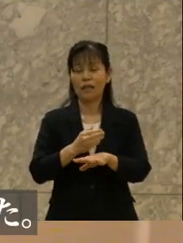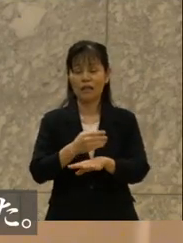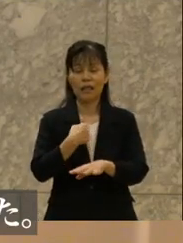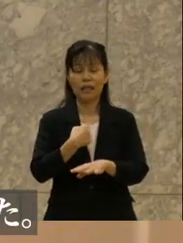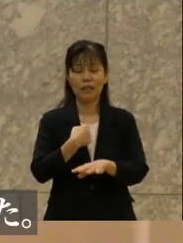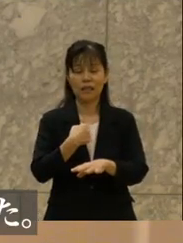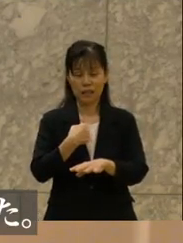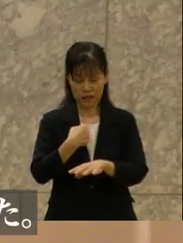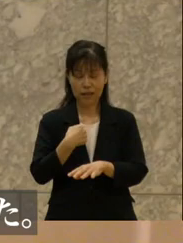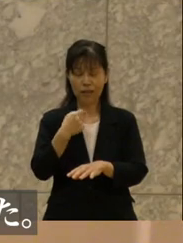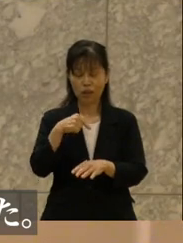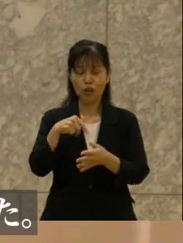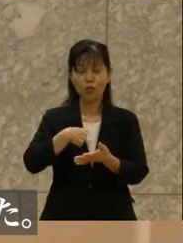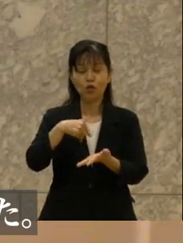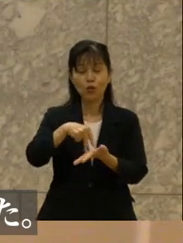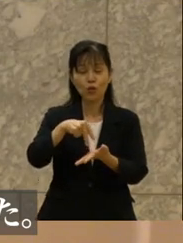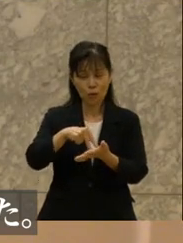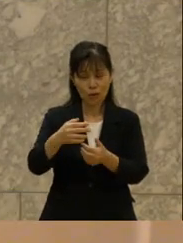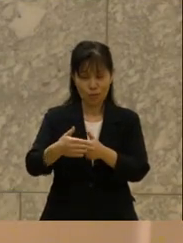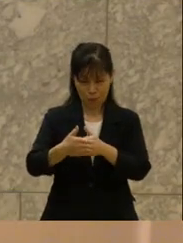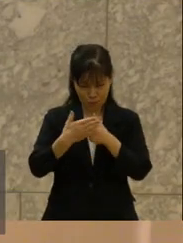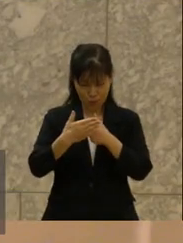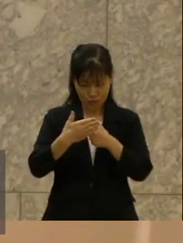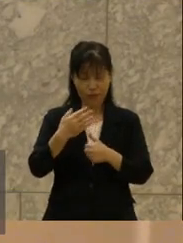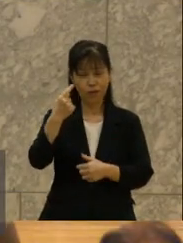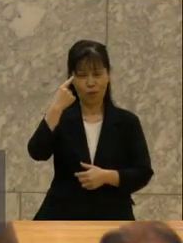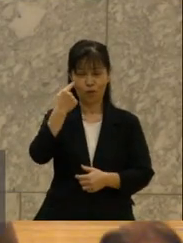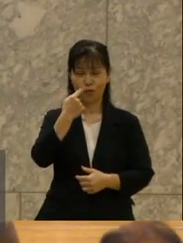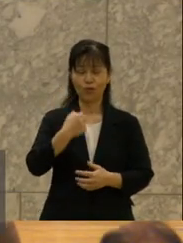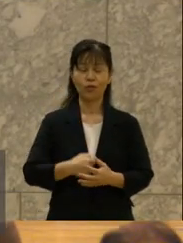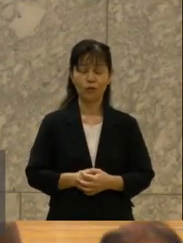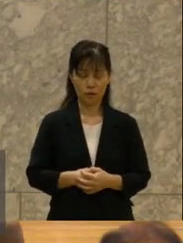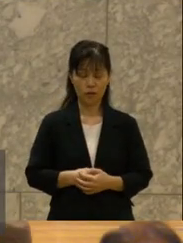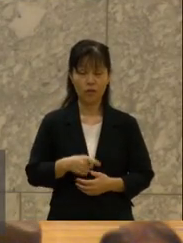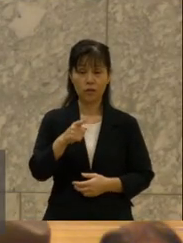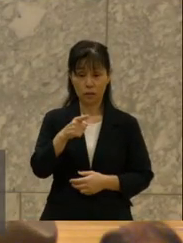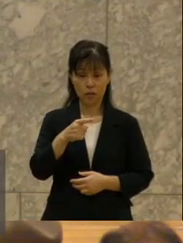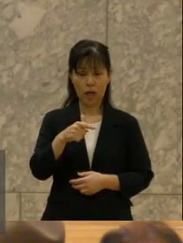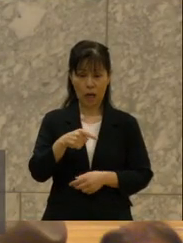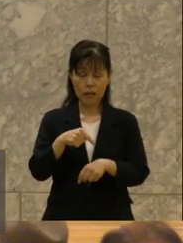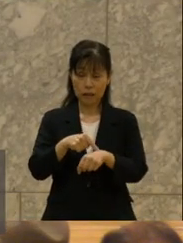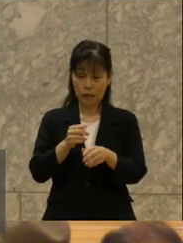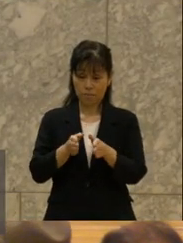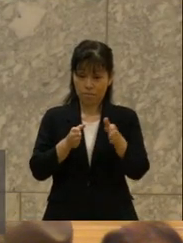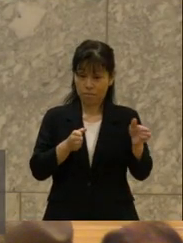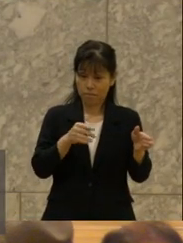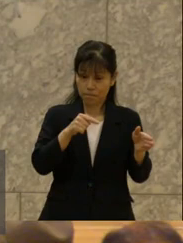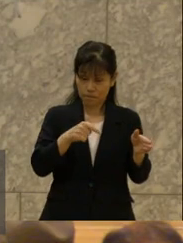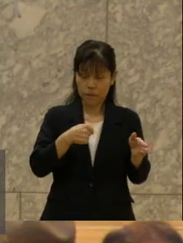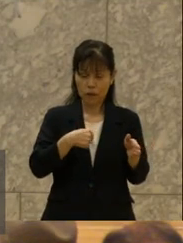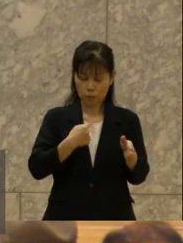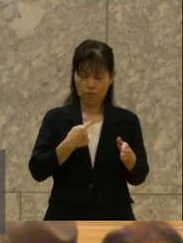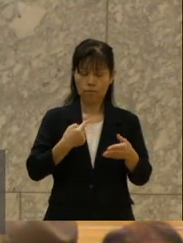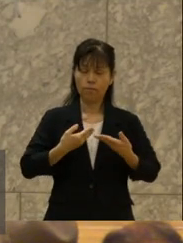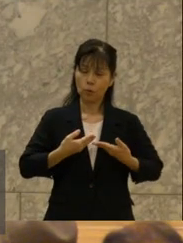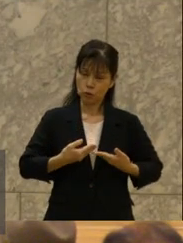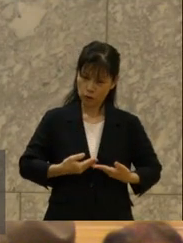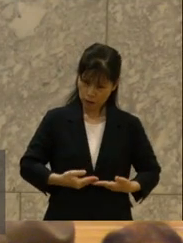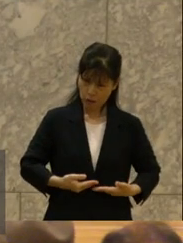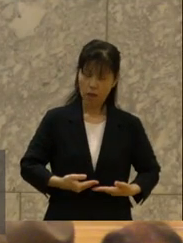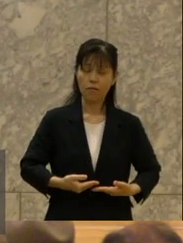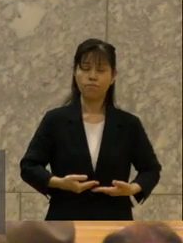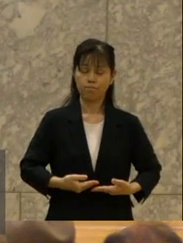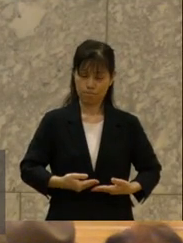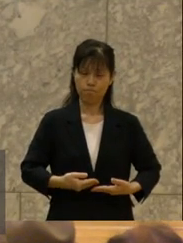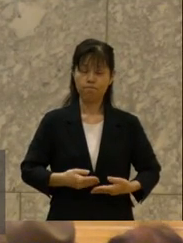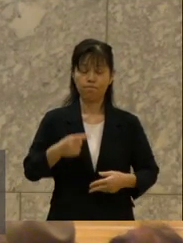ちょっと追い風だなっていうのはその時は感じましたその時間は結構自分と向き合う時間に当てたりとかもう1回精神的に